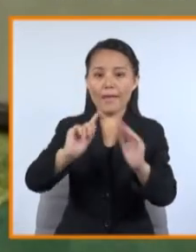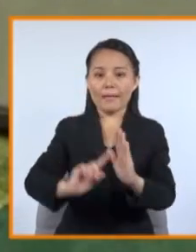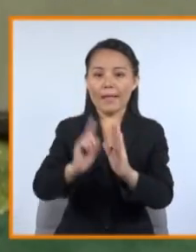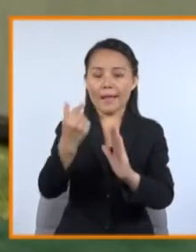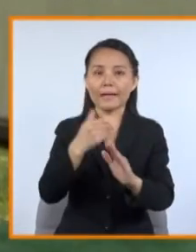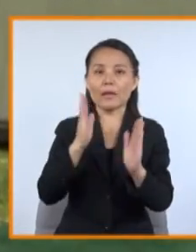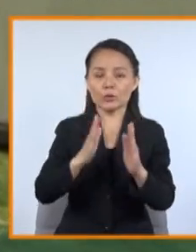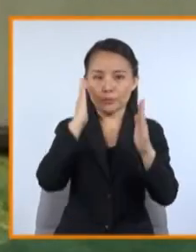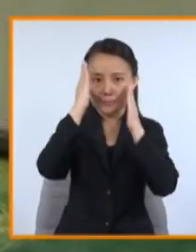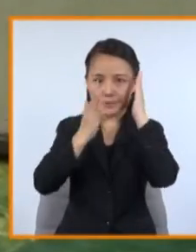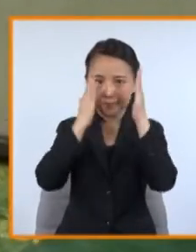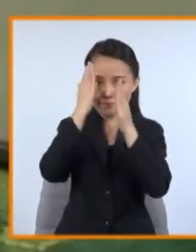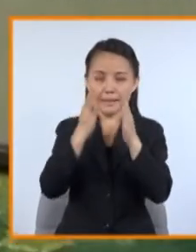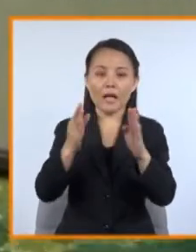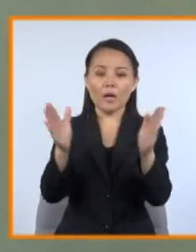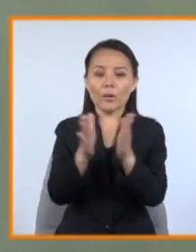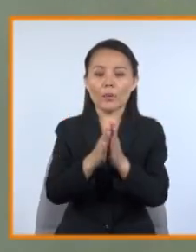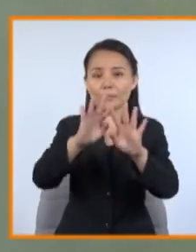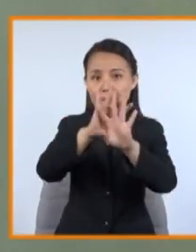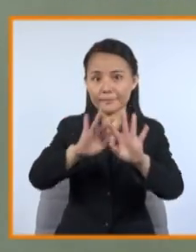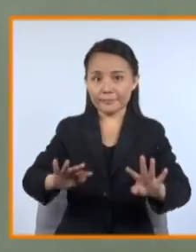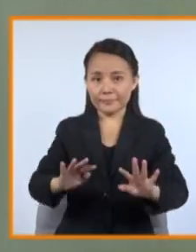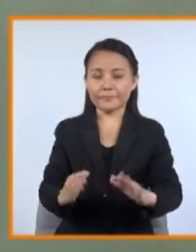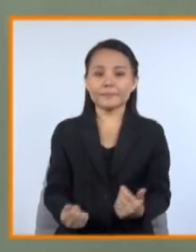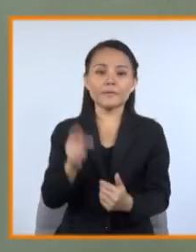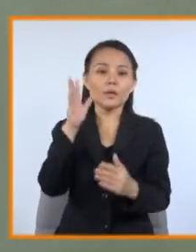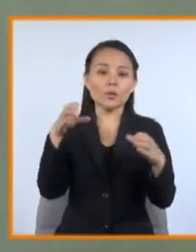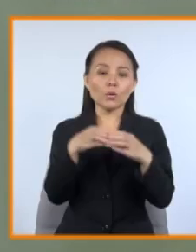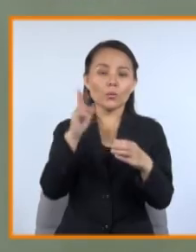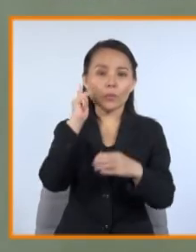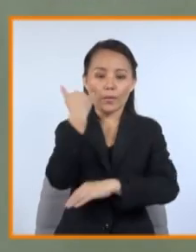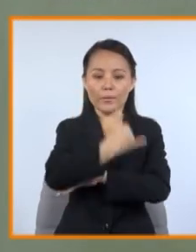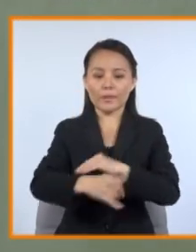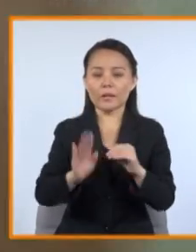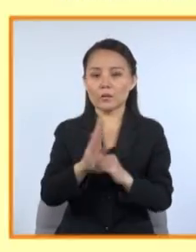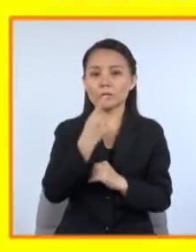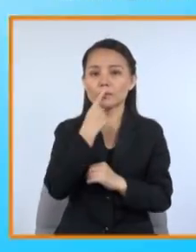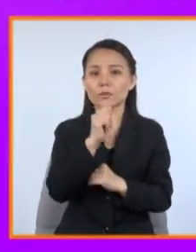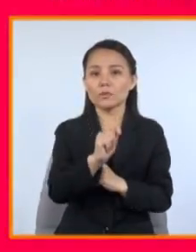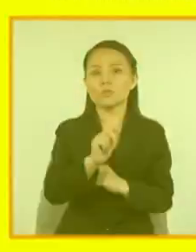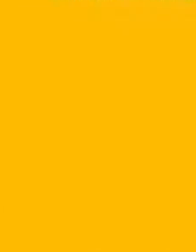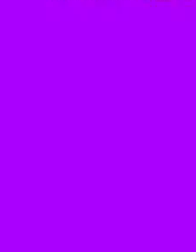ซียเพื่อนบ้านในอาเซียนของเราทีมข่าวต่างประเทศ True for You รายงาน